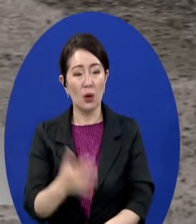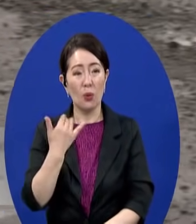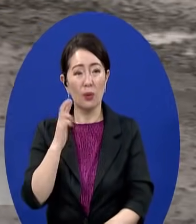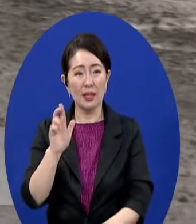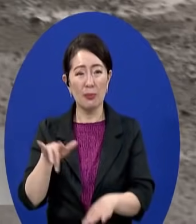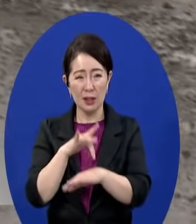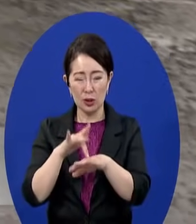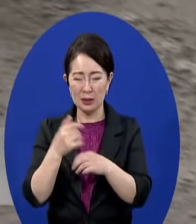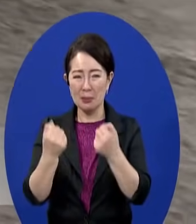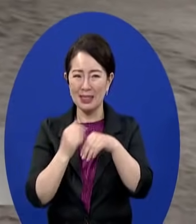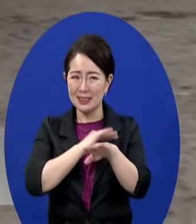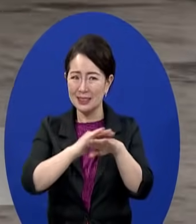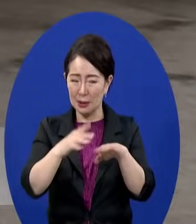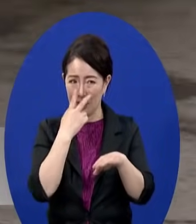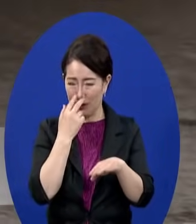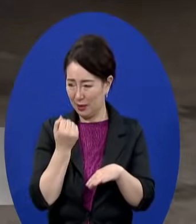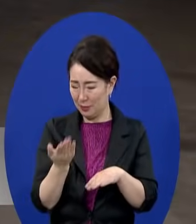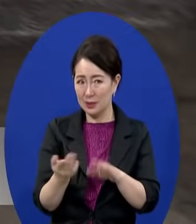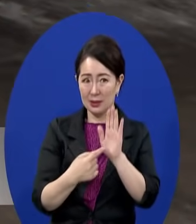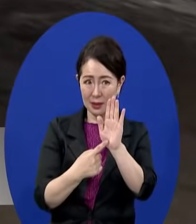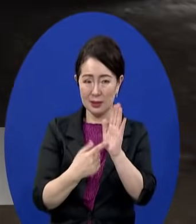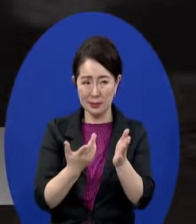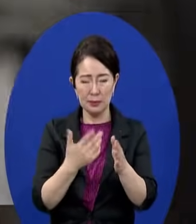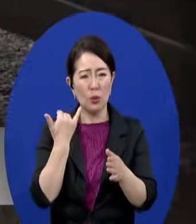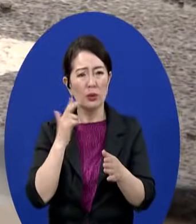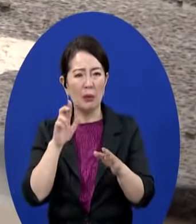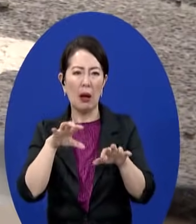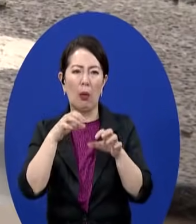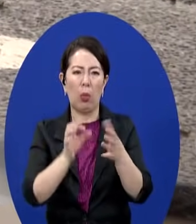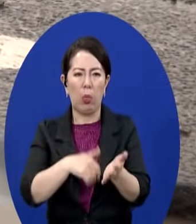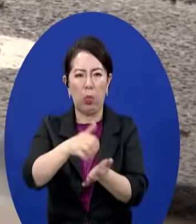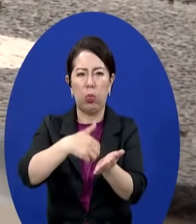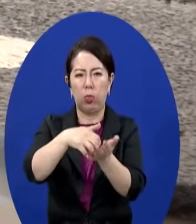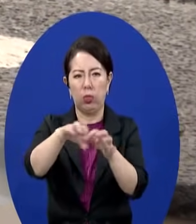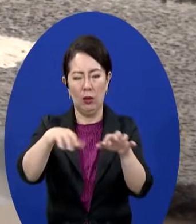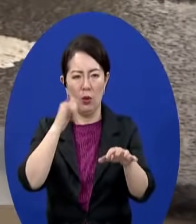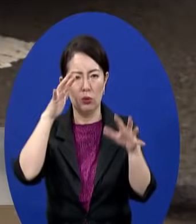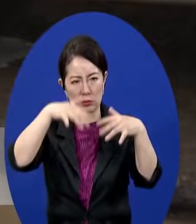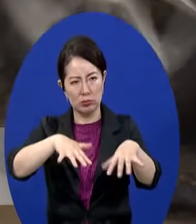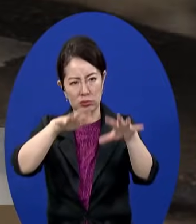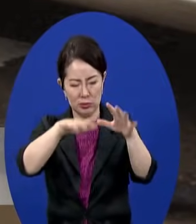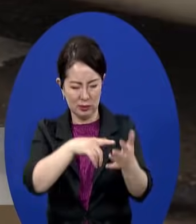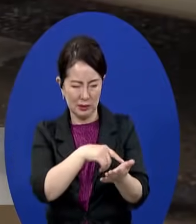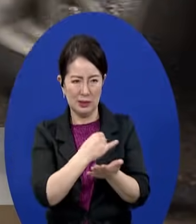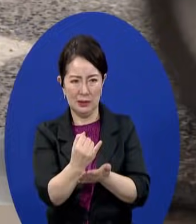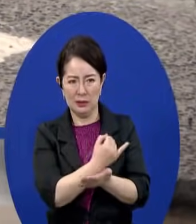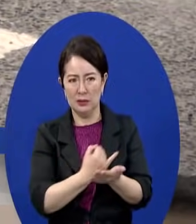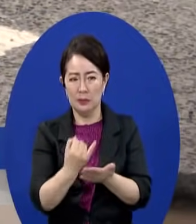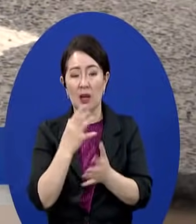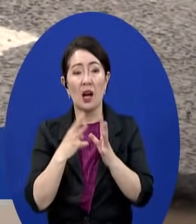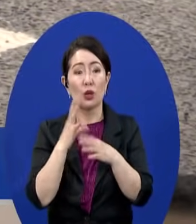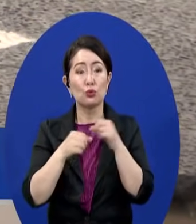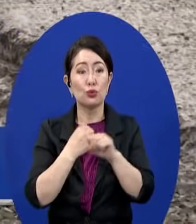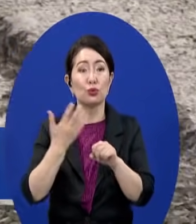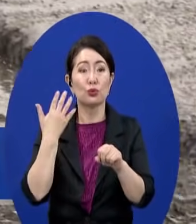Улаанбаатар хотын автозамын бодит байдлыг үзэгч та харж байна. Нийслэл хаас айгүй хугацсан нөх усан дэдэгдсэн инхэл догол замтай болжээ. 10 жилийн өмнө